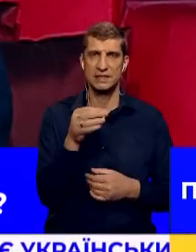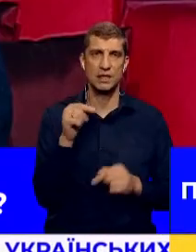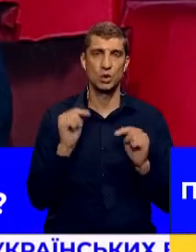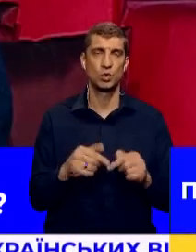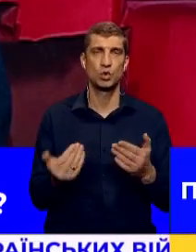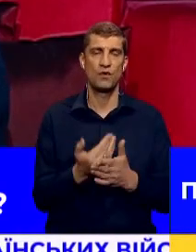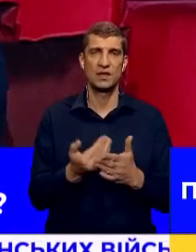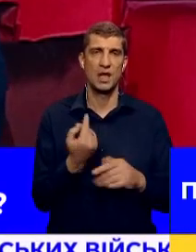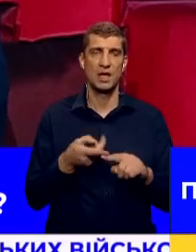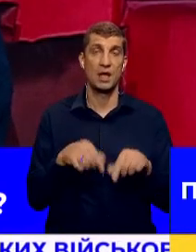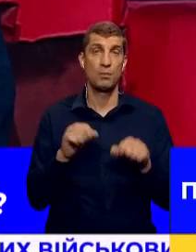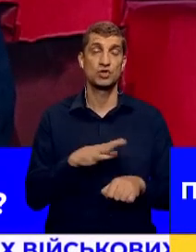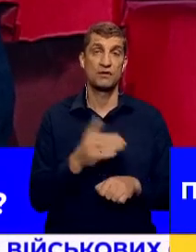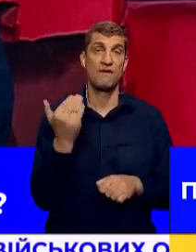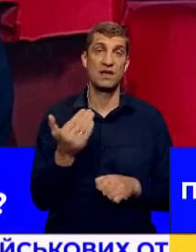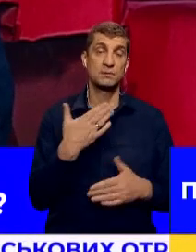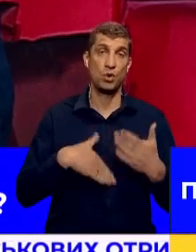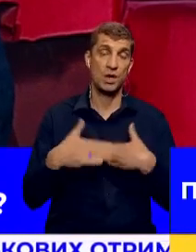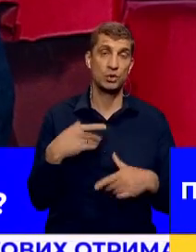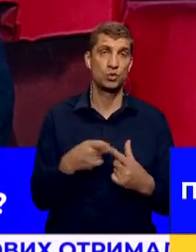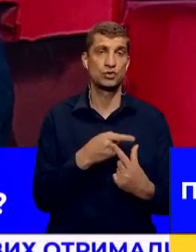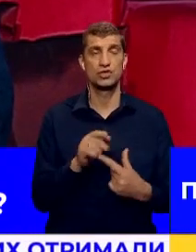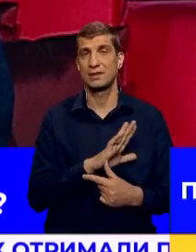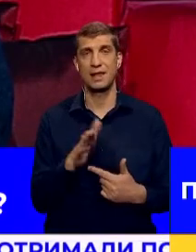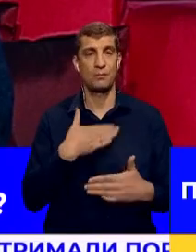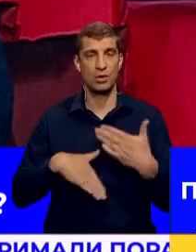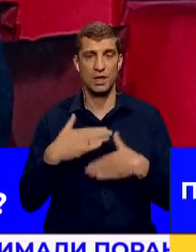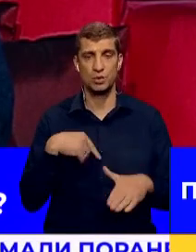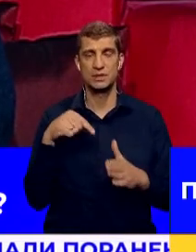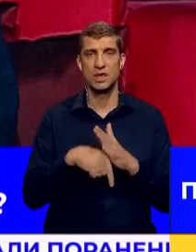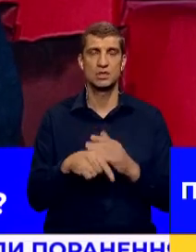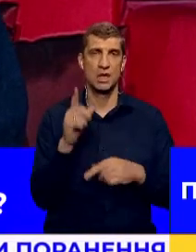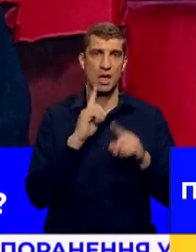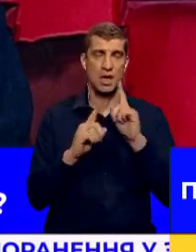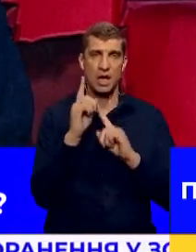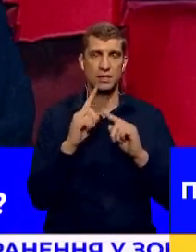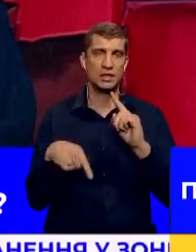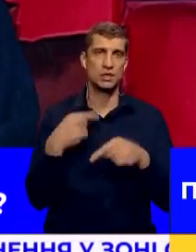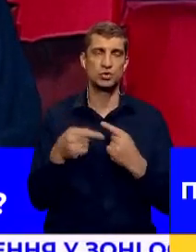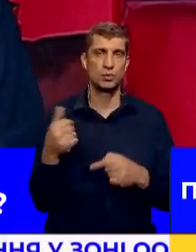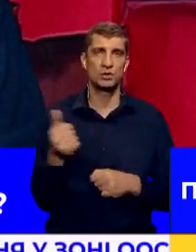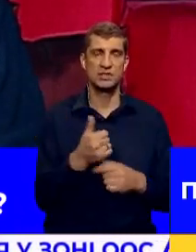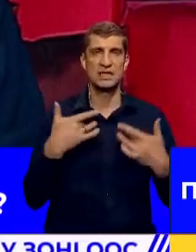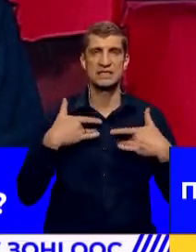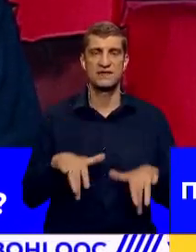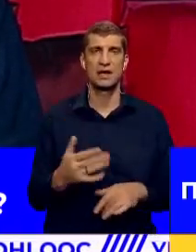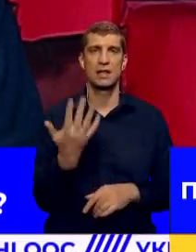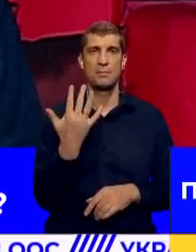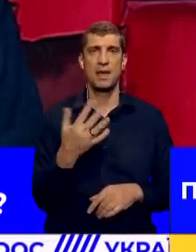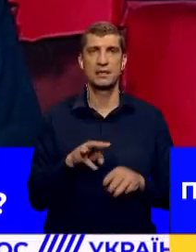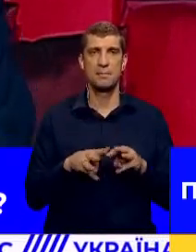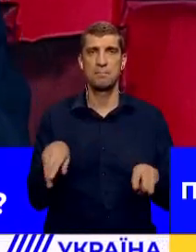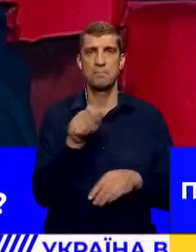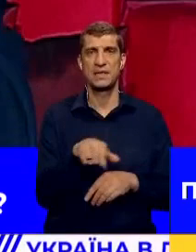Яка, можливо, вас порадує чи не порадує? Значить, Рада наступного тижня звільнить 5 міністрів.